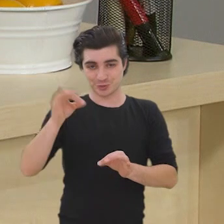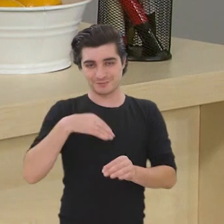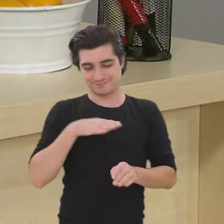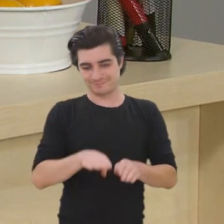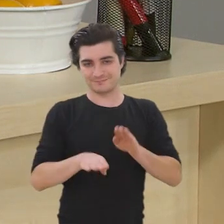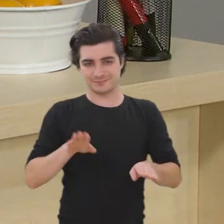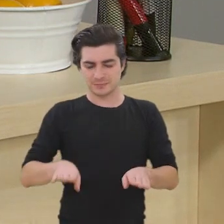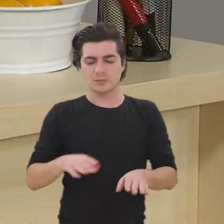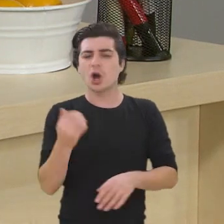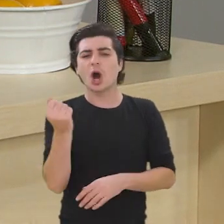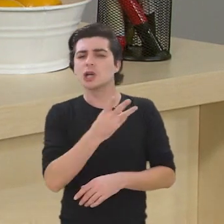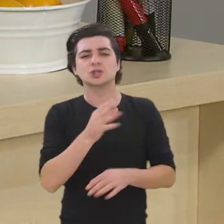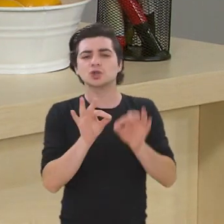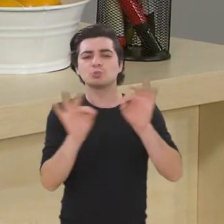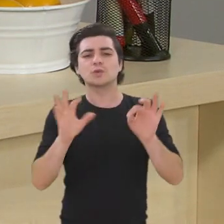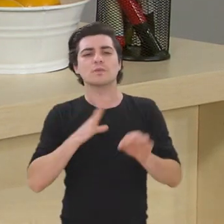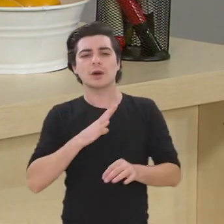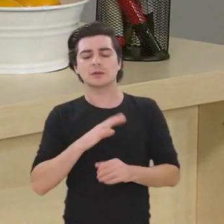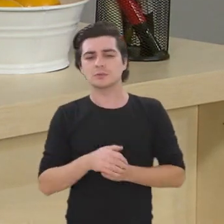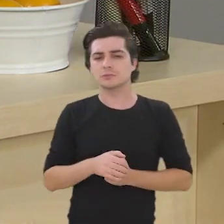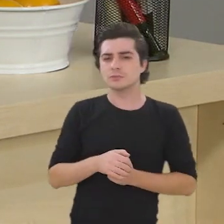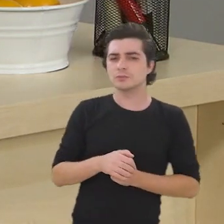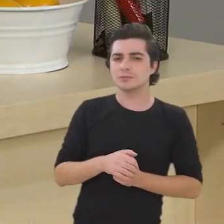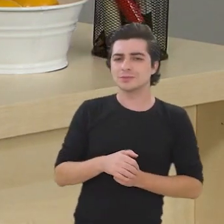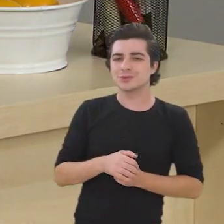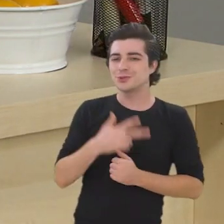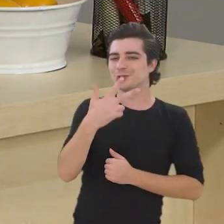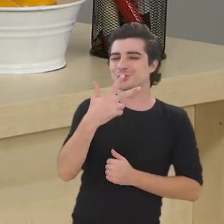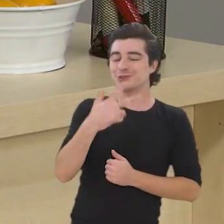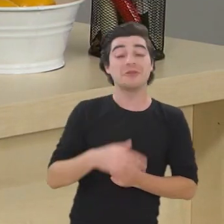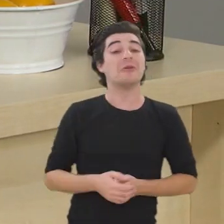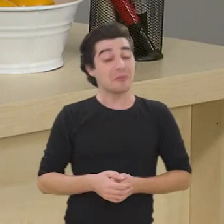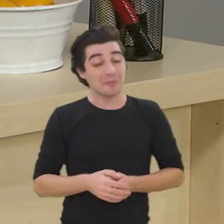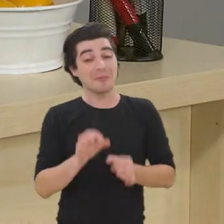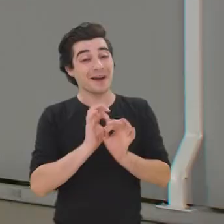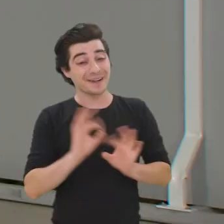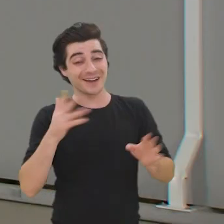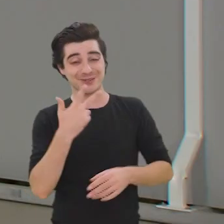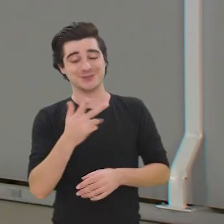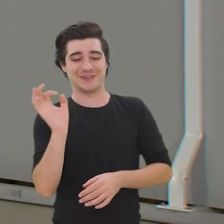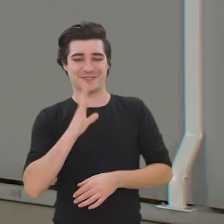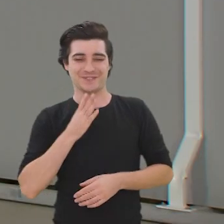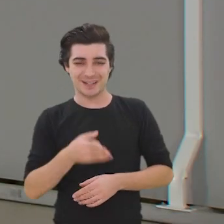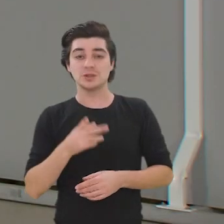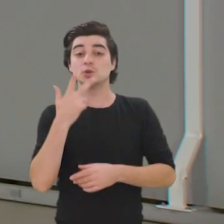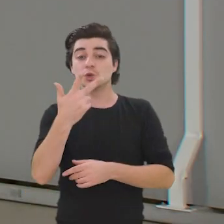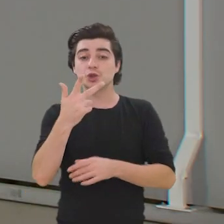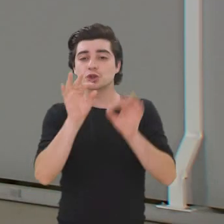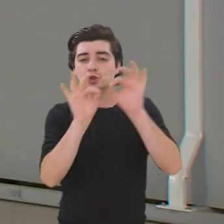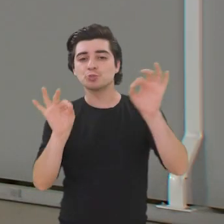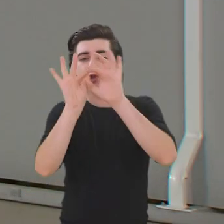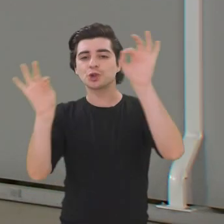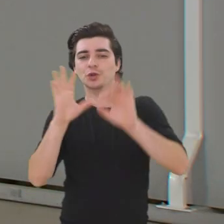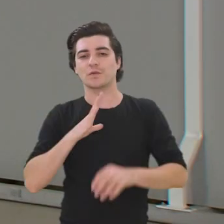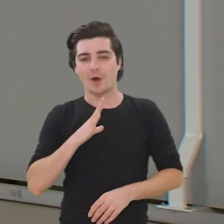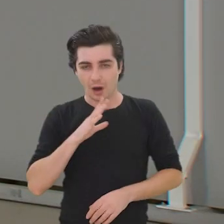koyuyorum. Tam kaç tane çubuğum var? 3. Harikasın. 3 tane çubuk var. Evet çocuklar, elimde 3 tane çubuk